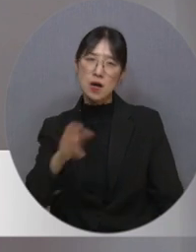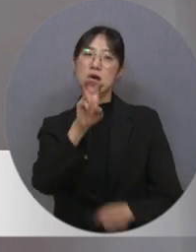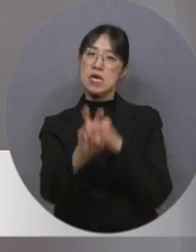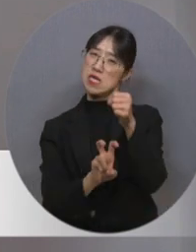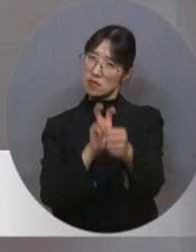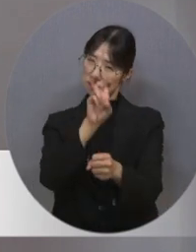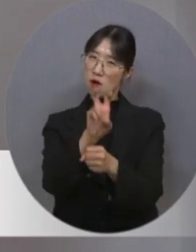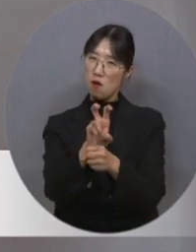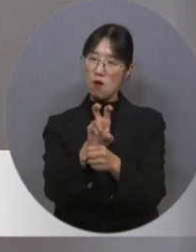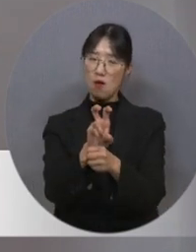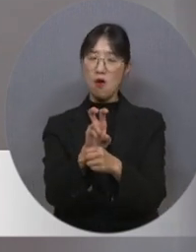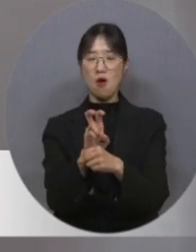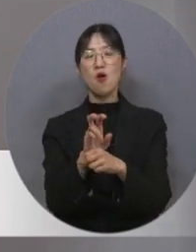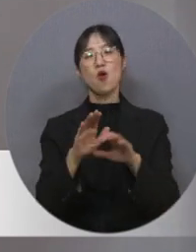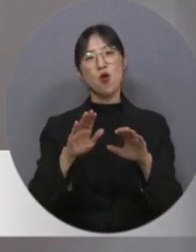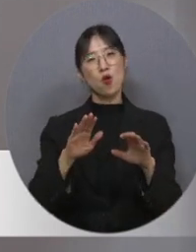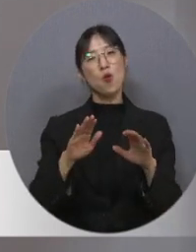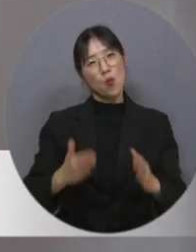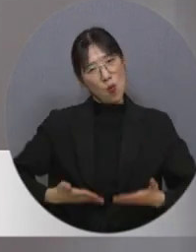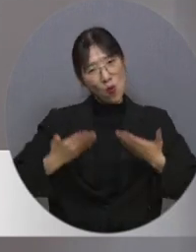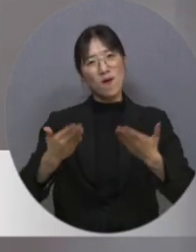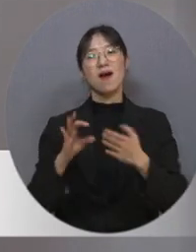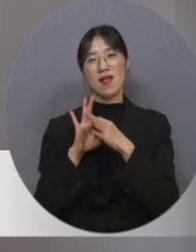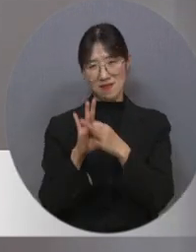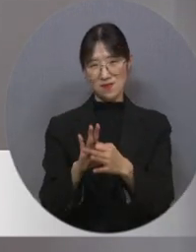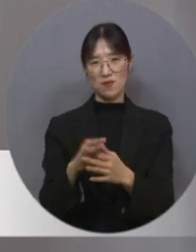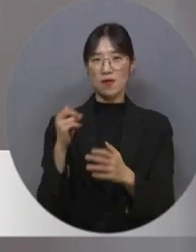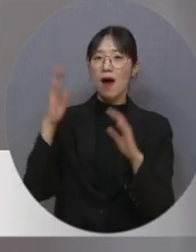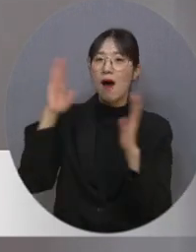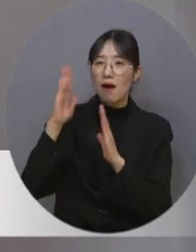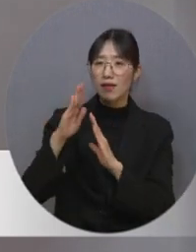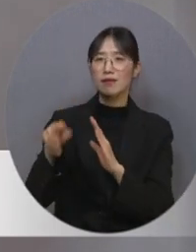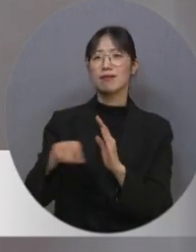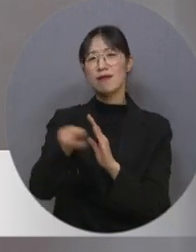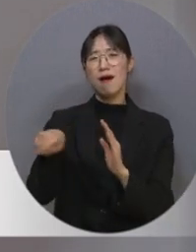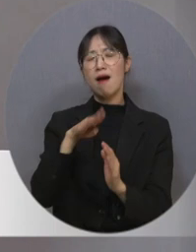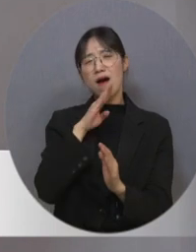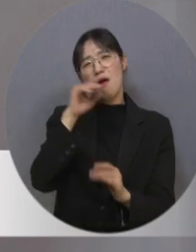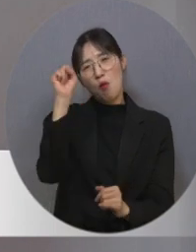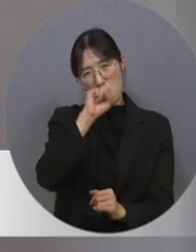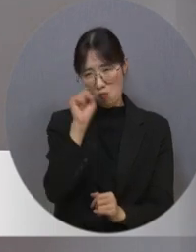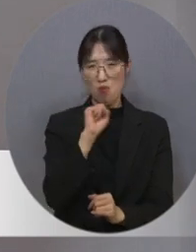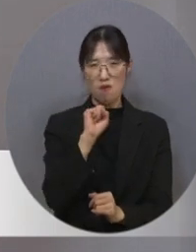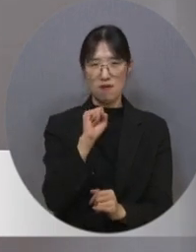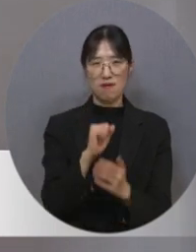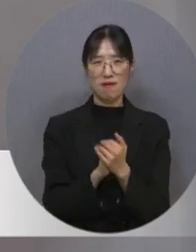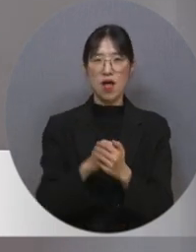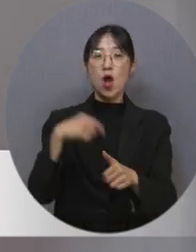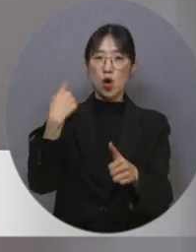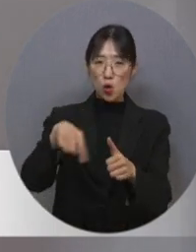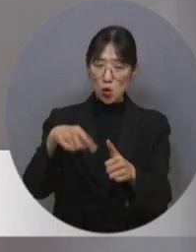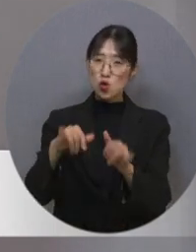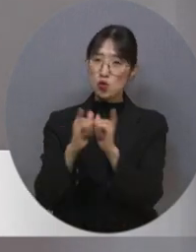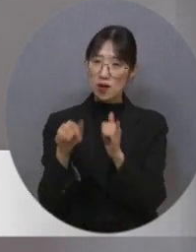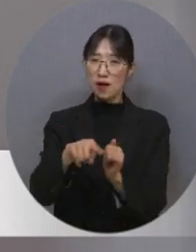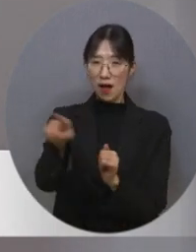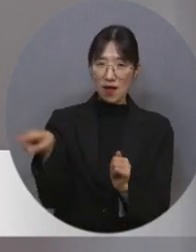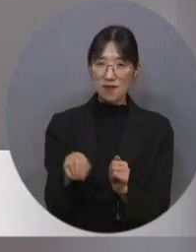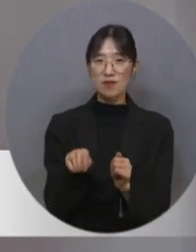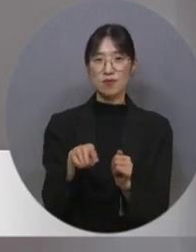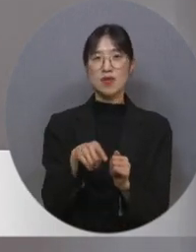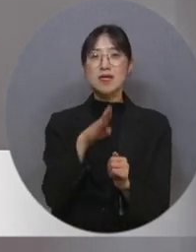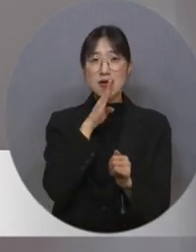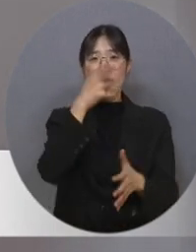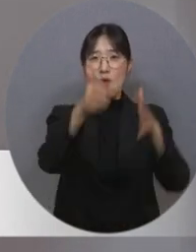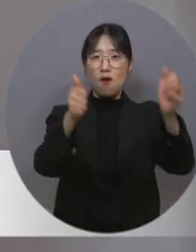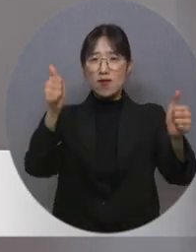년 정도 봉사를 하고 있었는데 학생들이 너무 좋아하는 거예요. 지금 그 교육생분들은 벌써 원장님이 되신